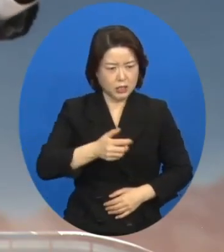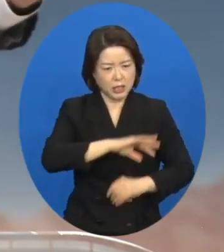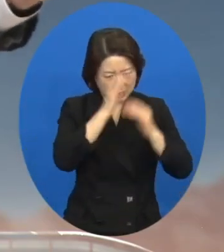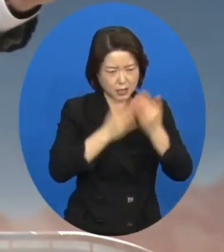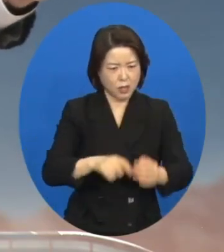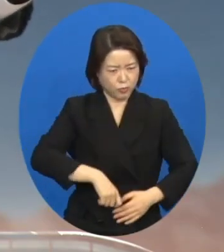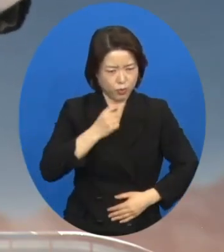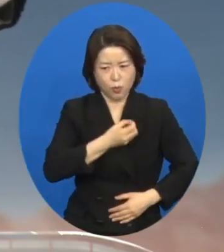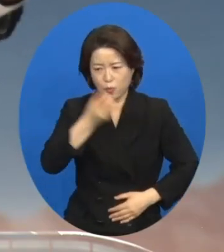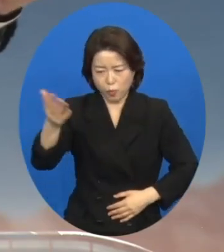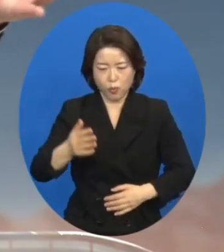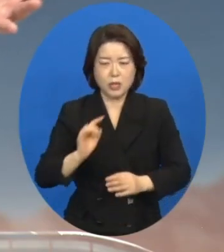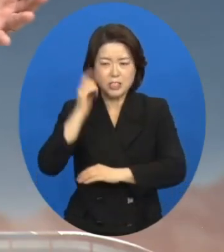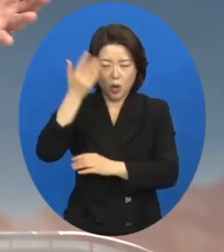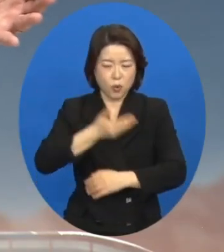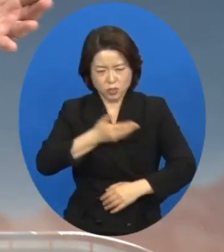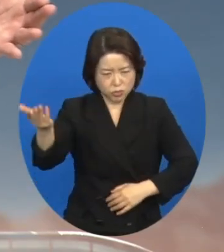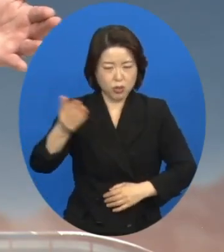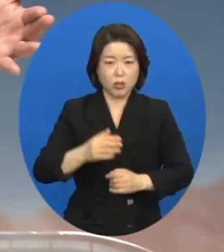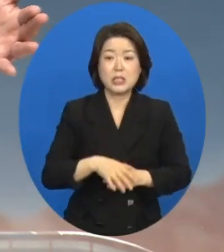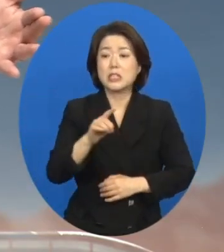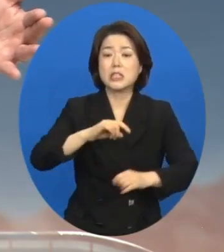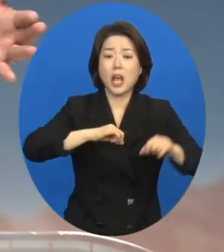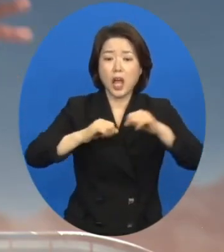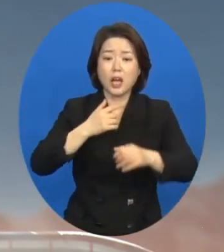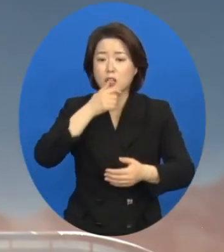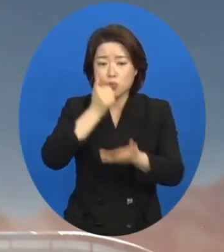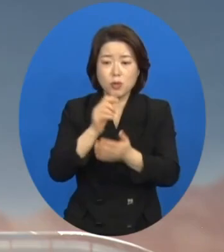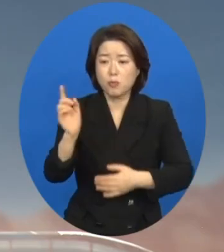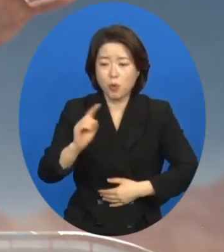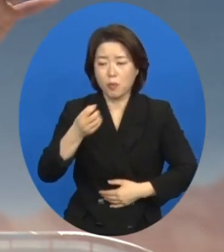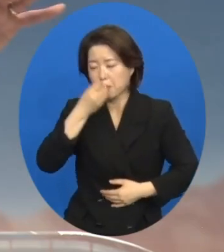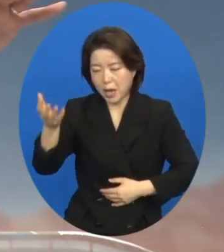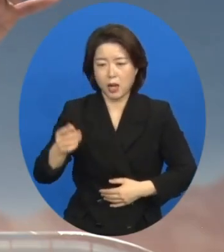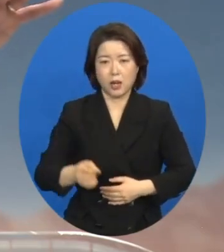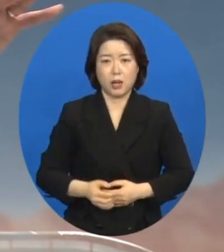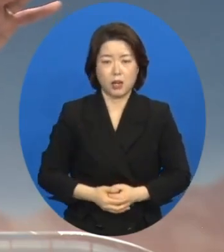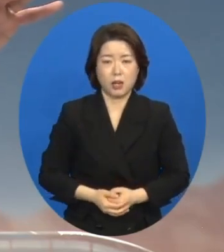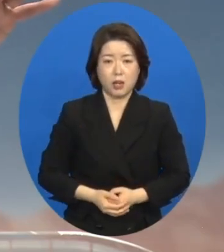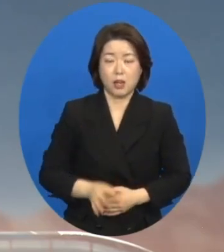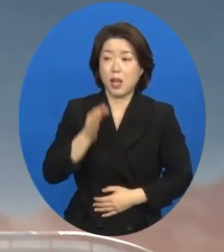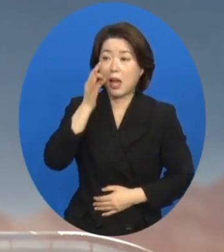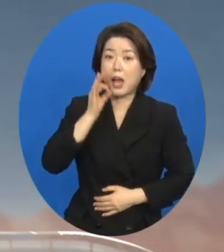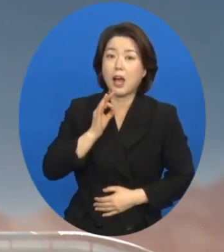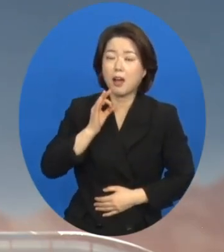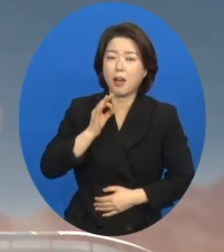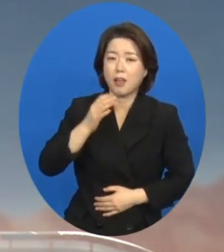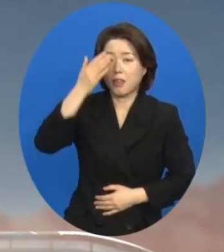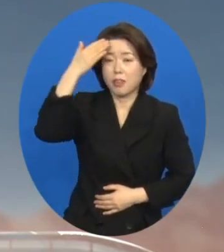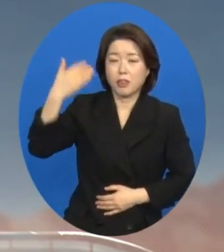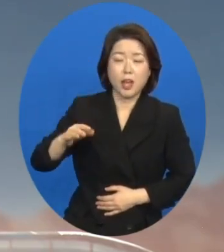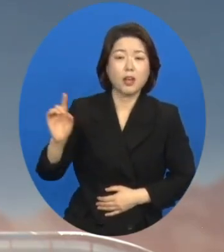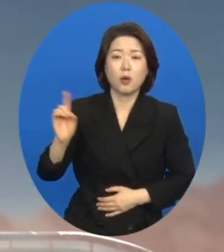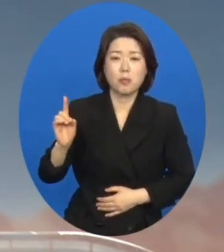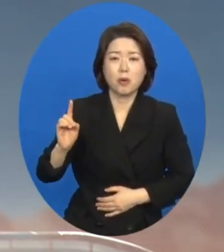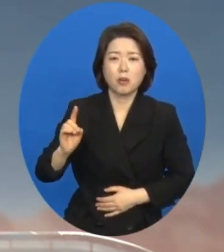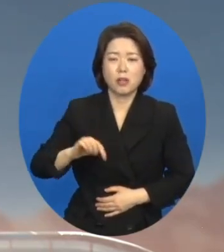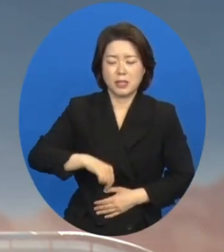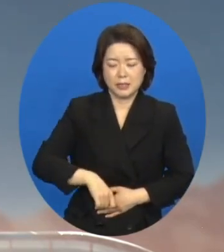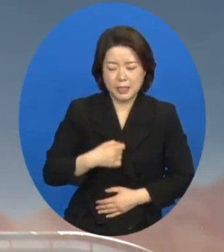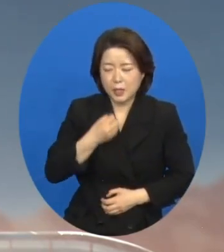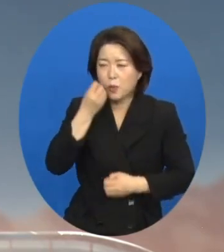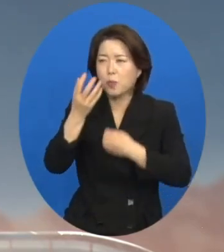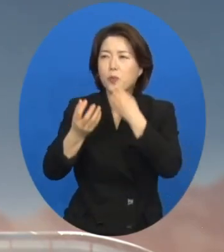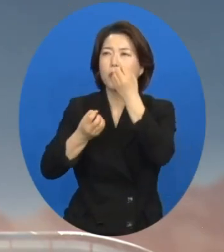모든 영광을 드리고 너가 무슨 짓을 했는지 얘기해봐. 아간이 귀한 건 뭔지 아세요? 다 자백했다는 거예요. 제가